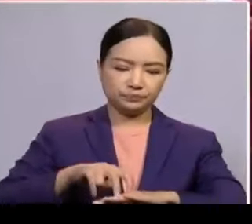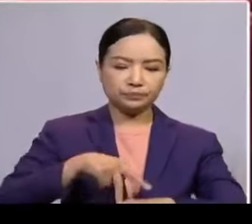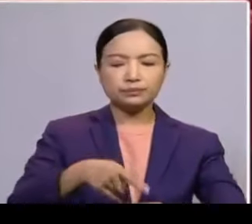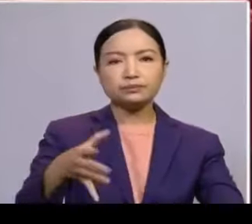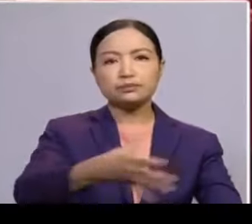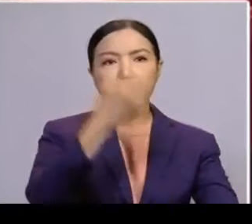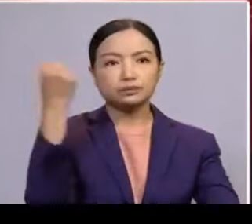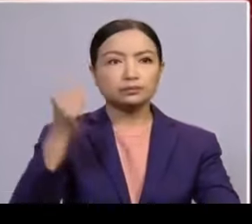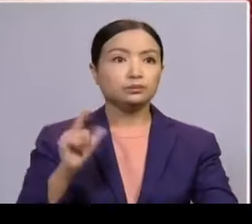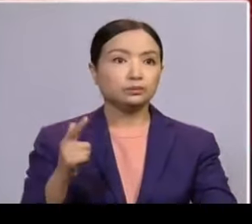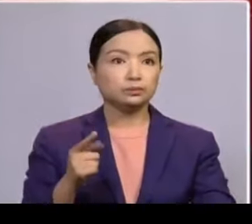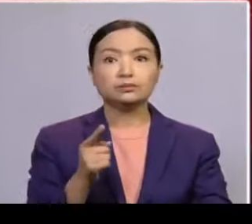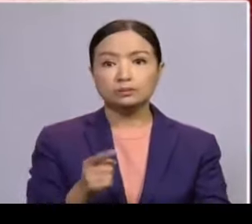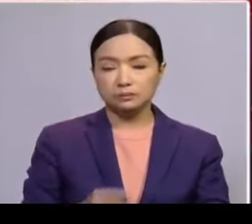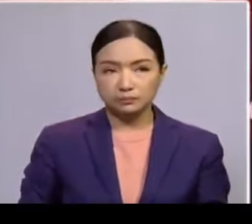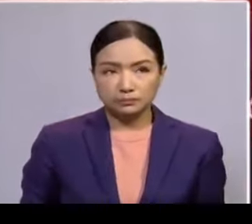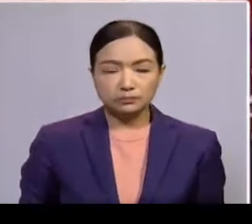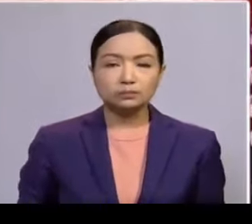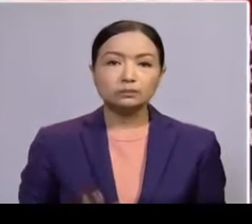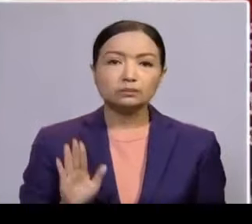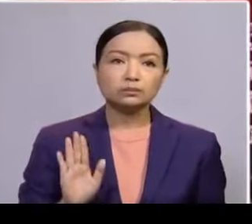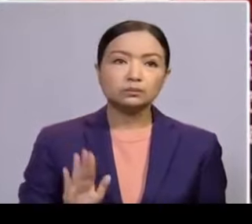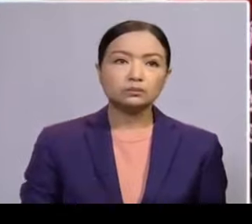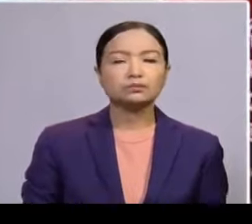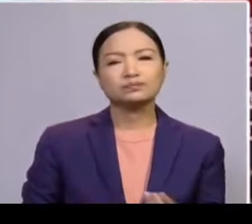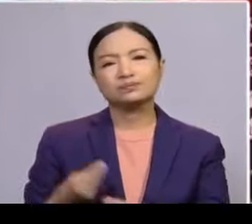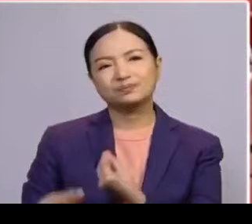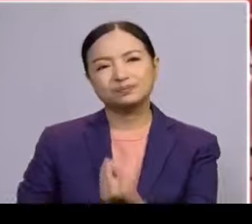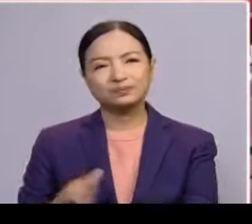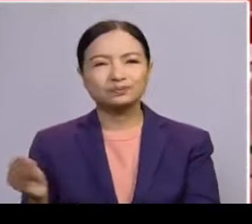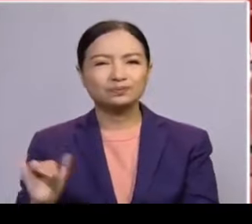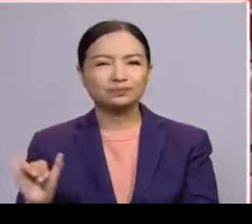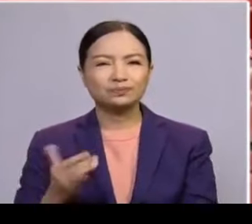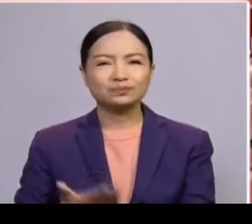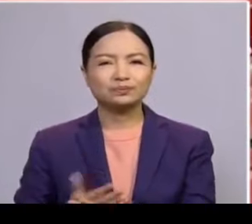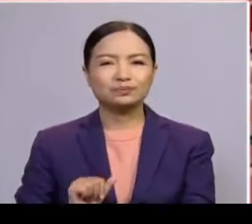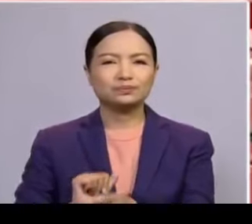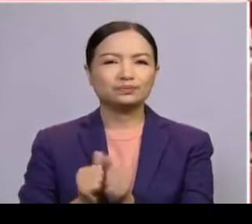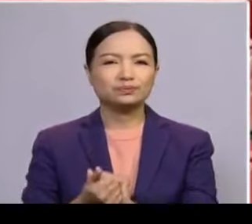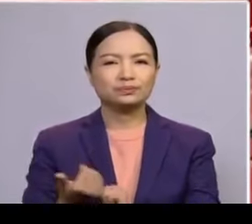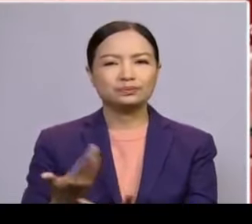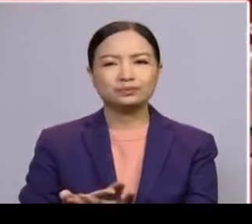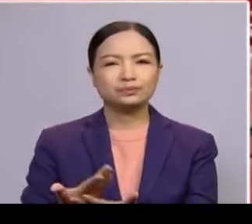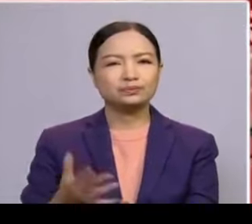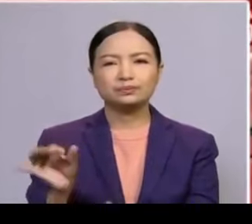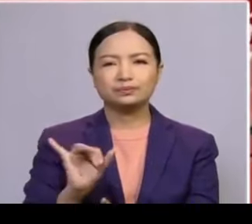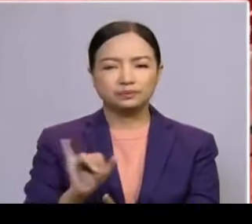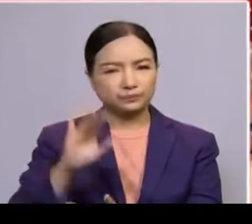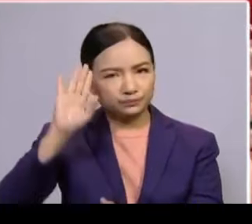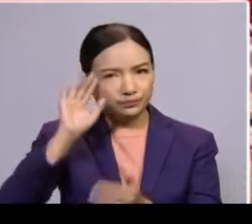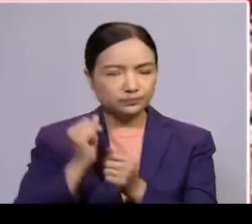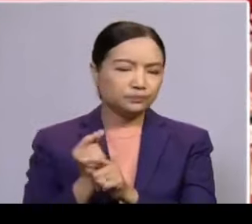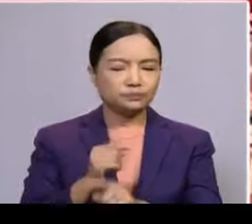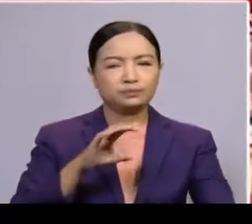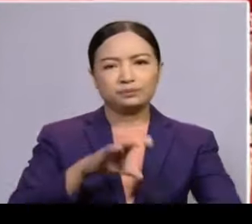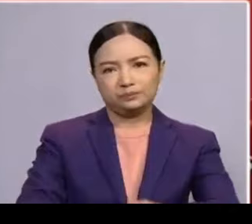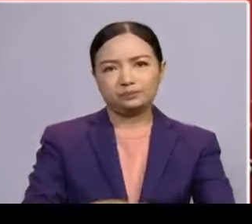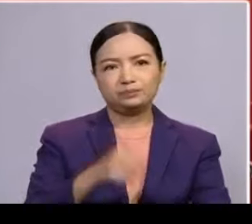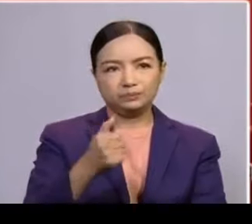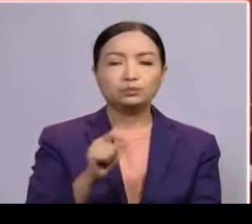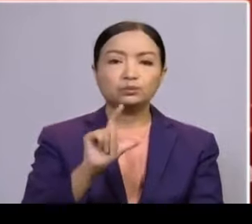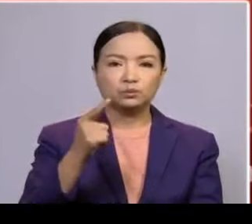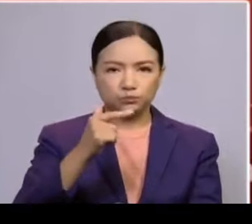ทองที่ได้เนี่ยเคราะห์ดีที่ว่ายังไม่ได้นำไปต่อนะถูกตำรวจตามจับกุมตัวได้ก่อนแล้วก็ยึดทองกลับมา